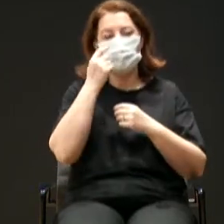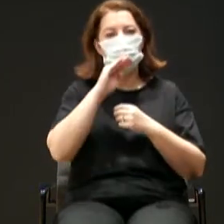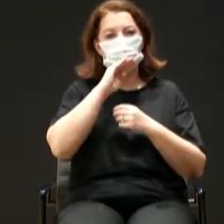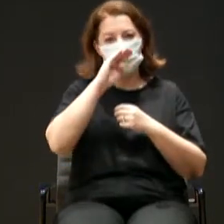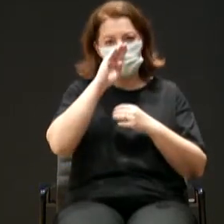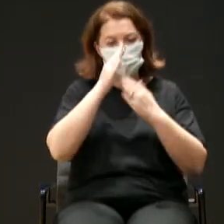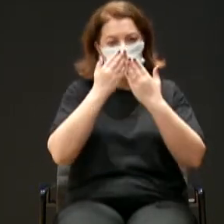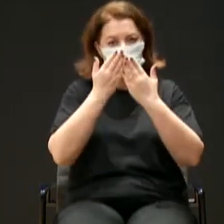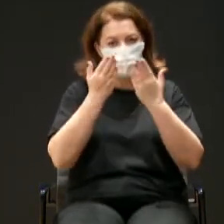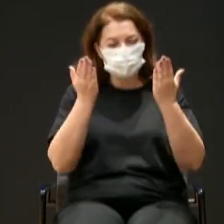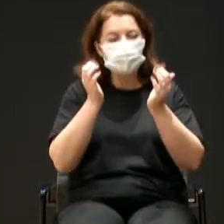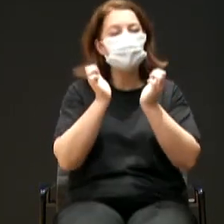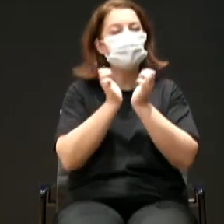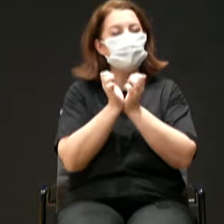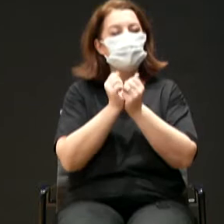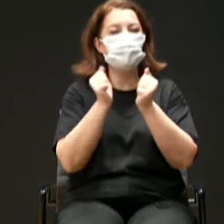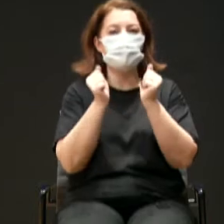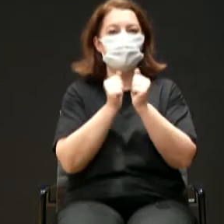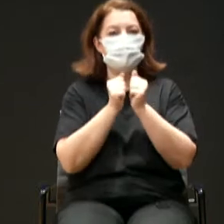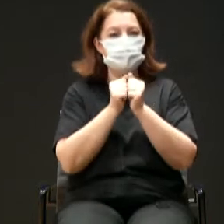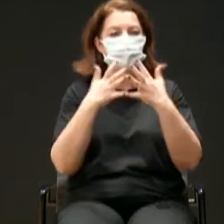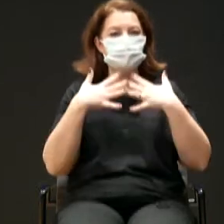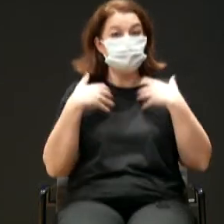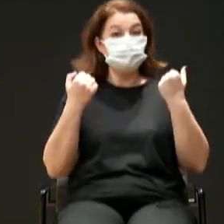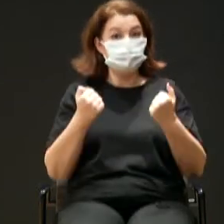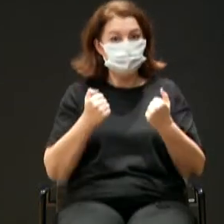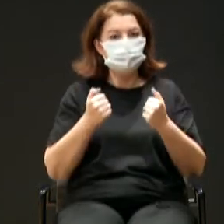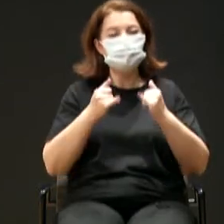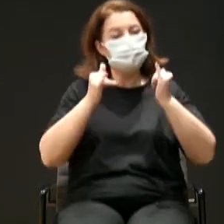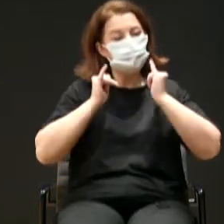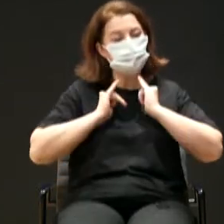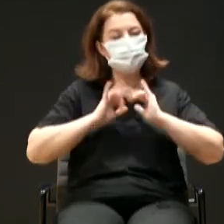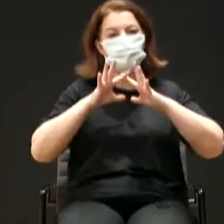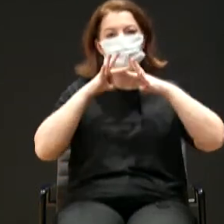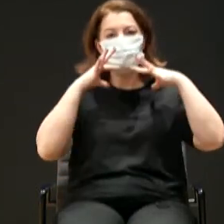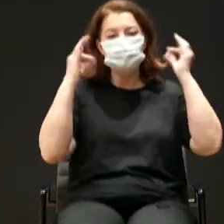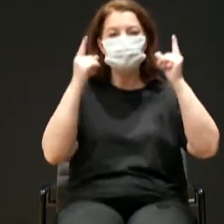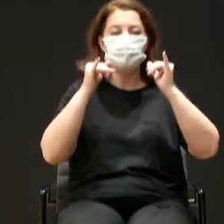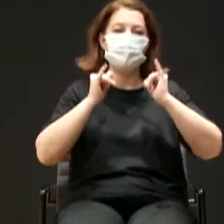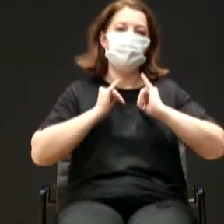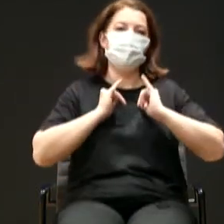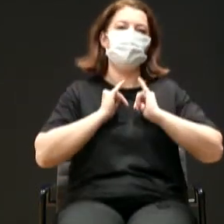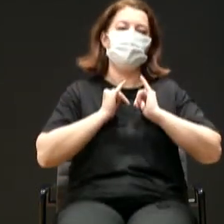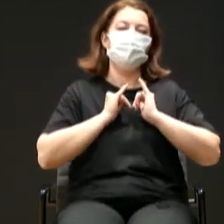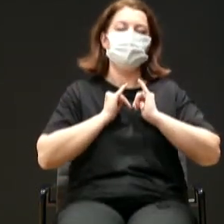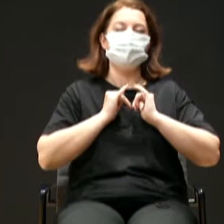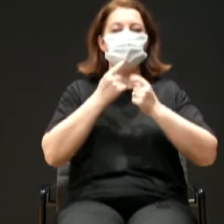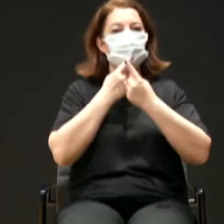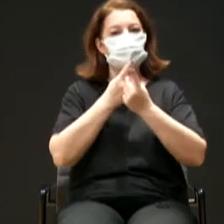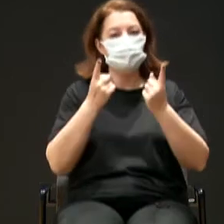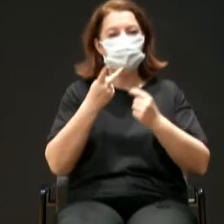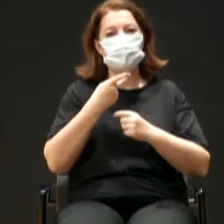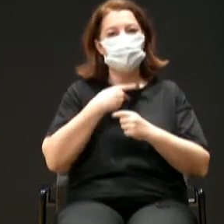bayramlar, aileleriyle birlikte sağlıklı, huzurlu, mutlu bir tatil dönemi diliyorum.